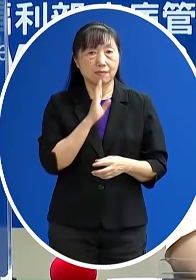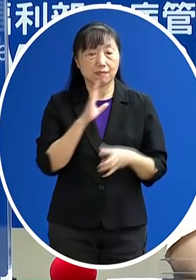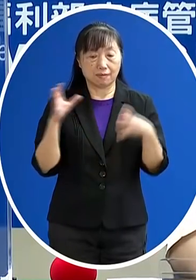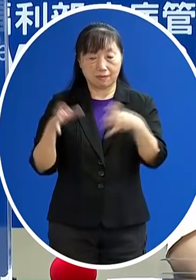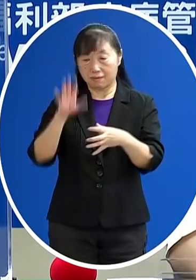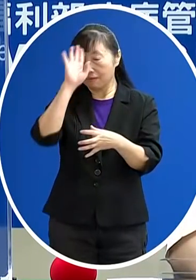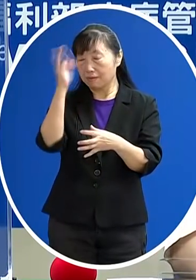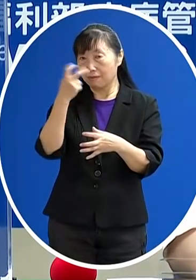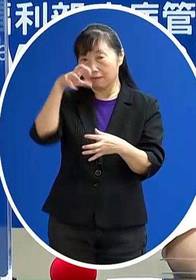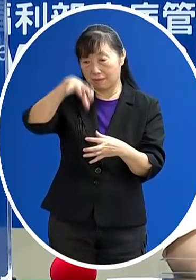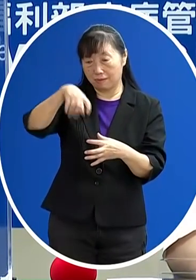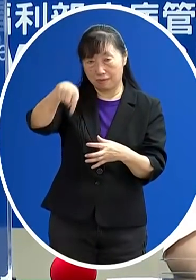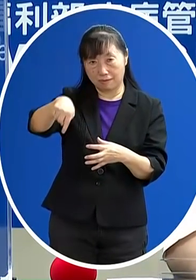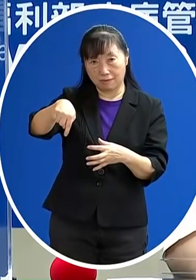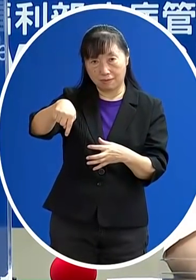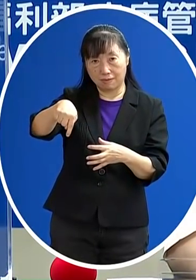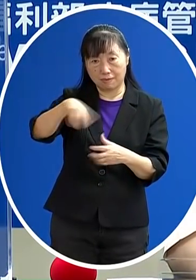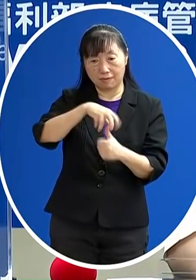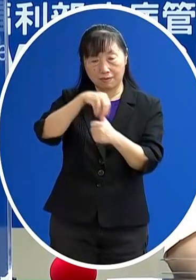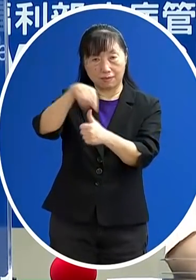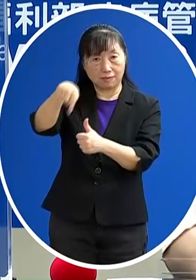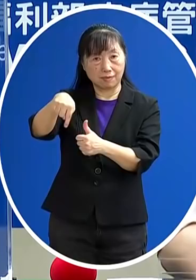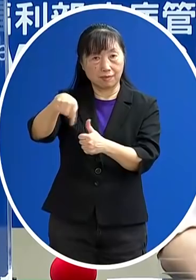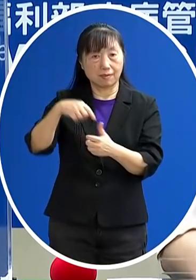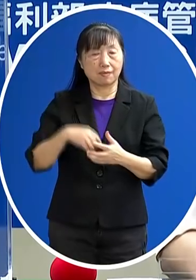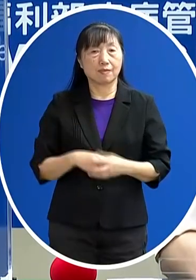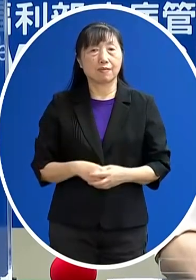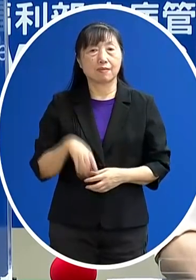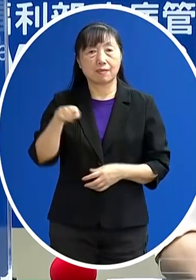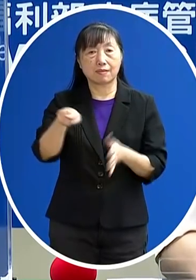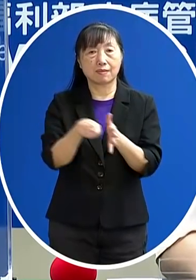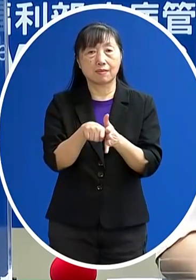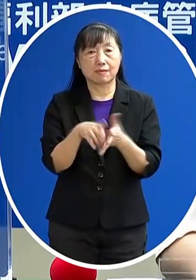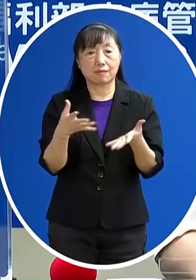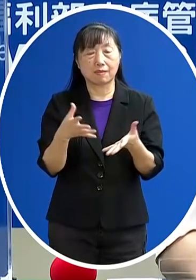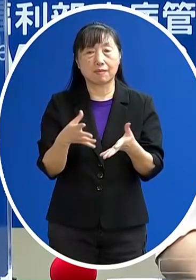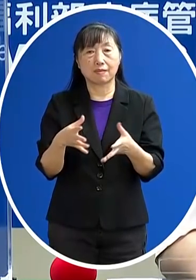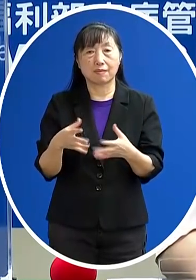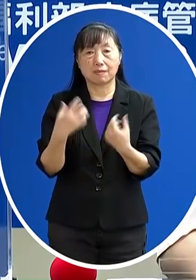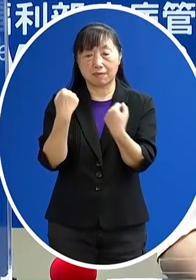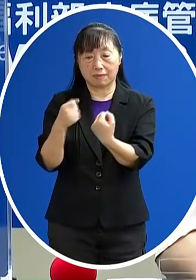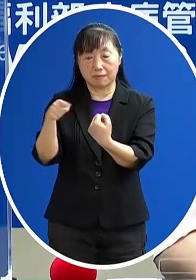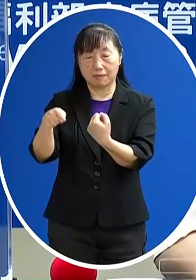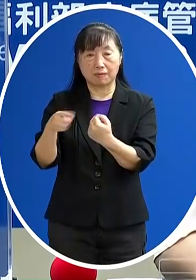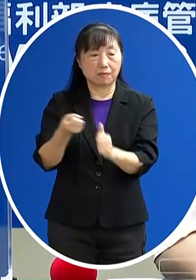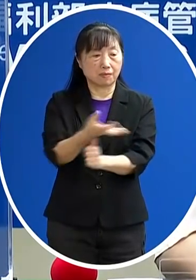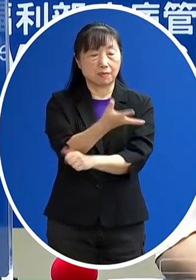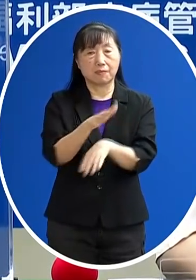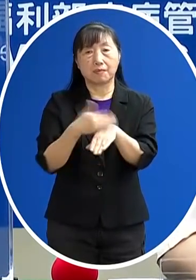检疫所，那这样可能会把这个这样的一个群聚比较不会再扩大。